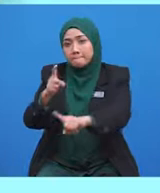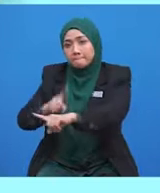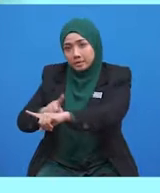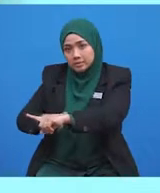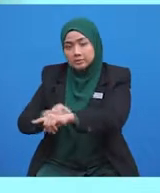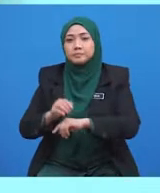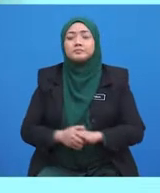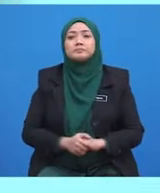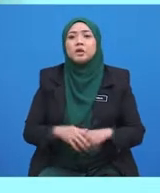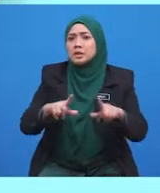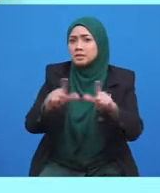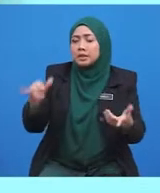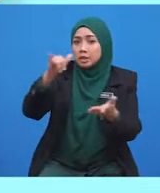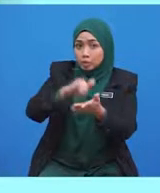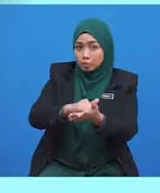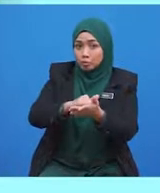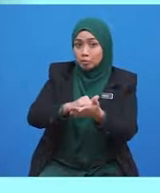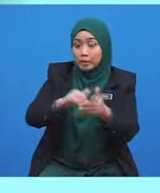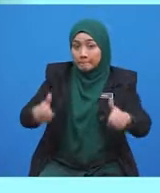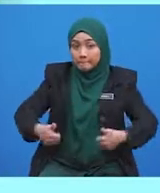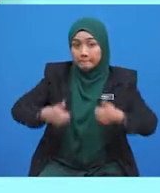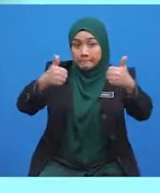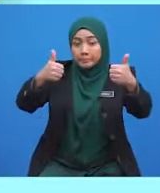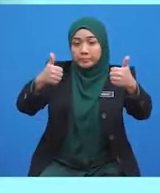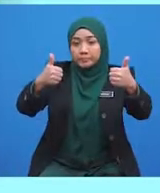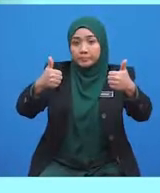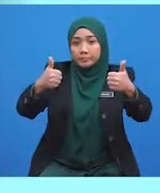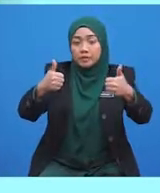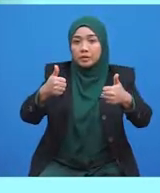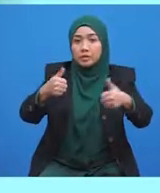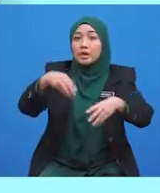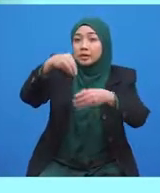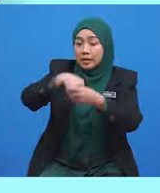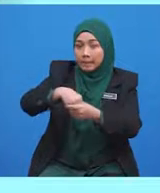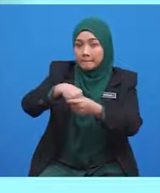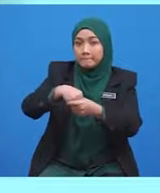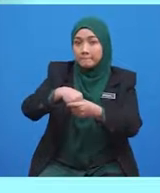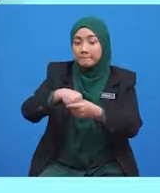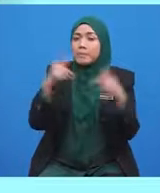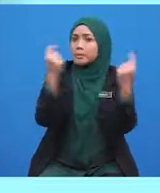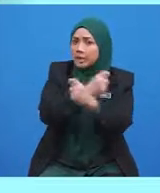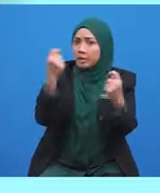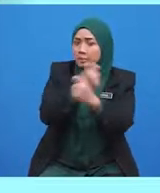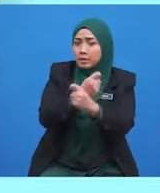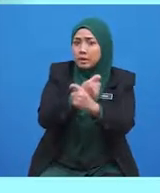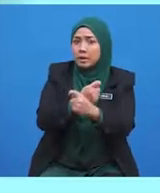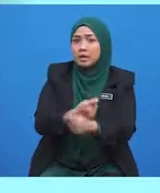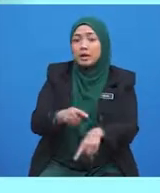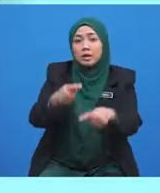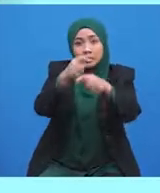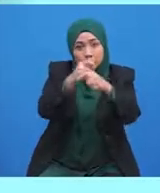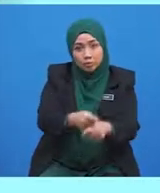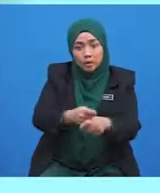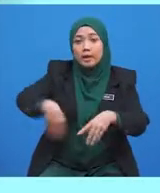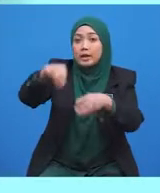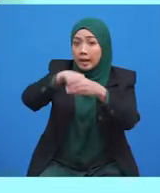juga, pemenang bagi suatu pertandingan ditentukan melalui pengurusan data.